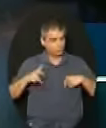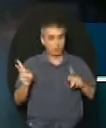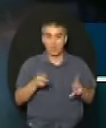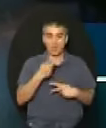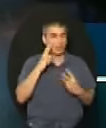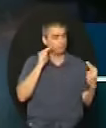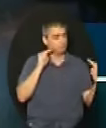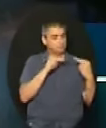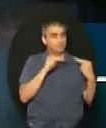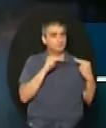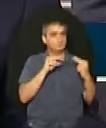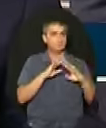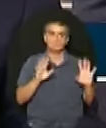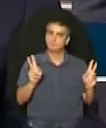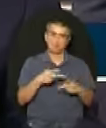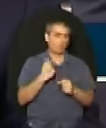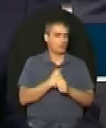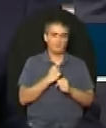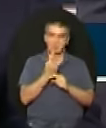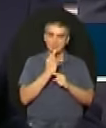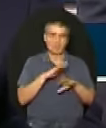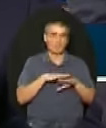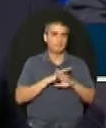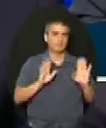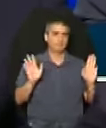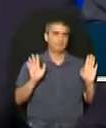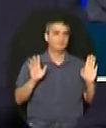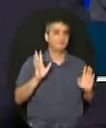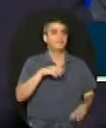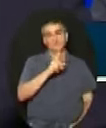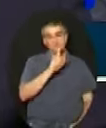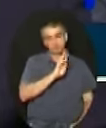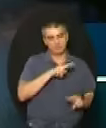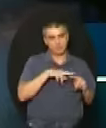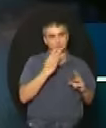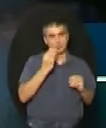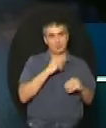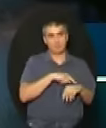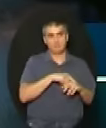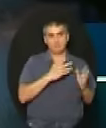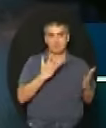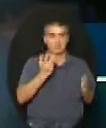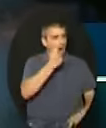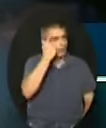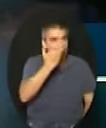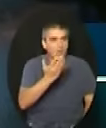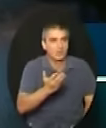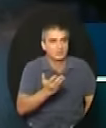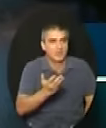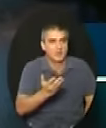מסוגלים להסתכל אחד לשני בעיניים, לא יכולים להיות דקה בתפקיד. וכנראה שוורשבסקי לא יישאר שם עוד הרבה זמן. לא, אבל